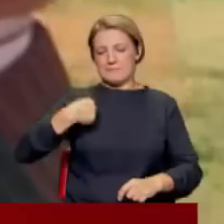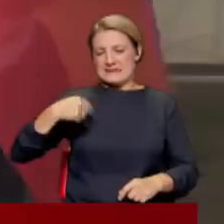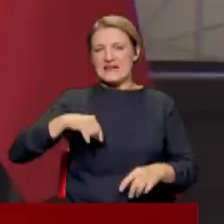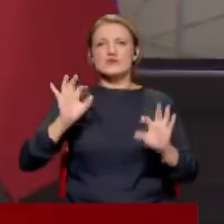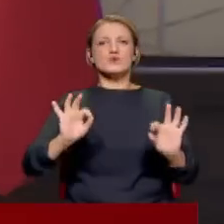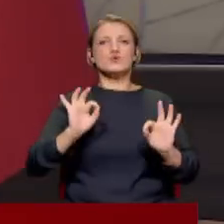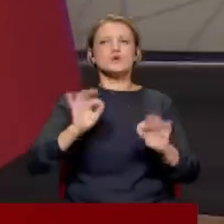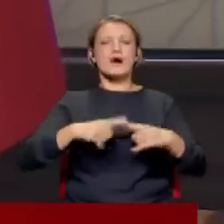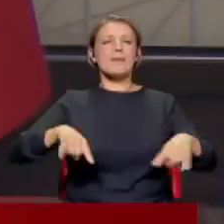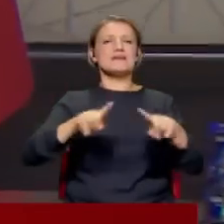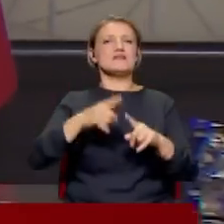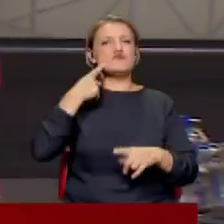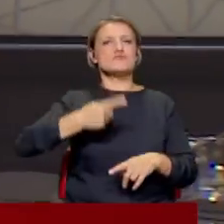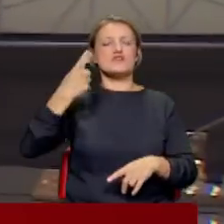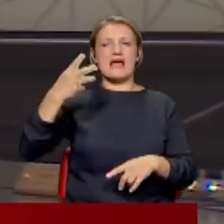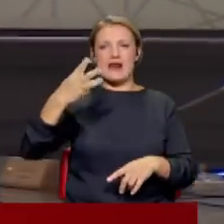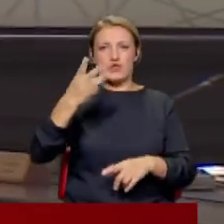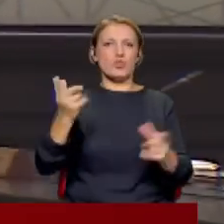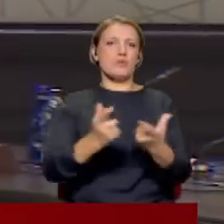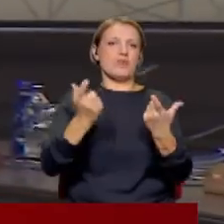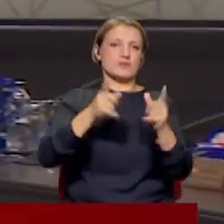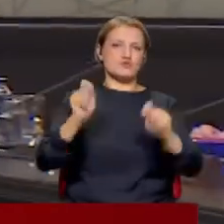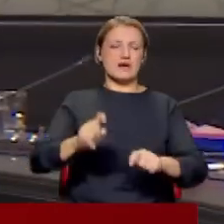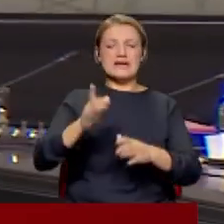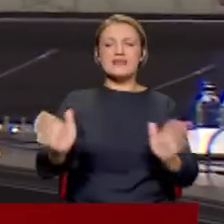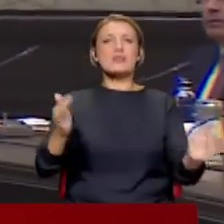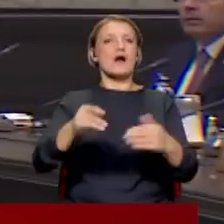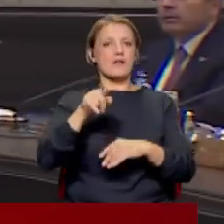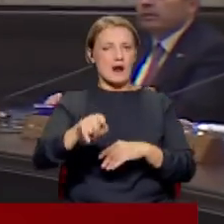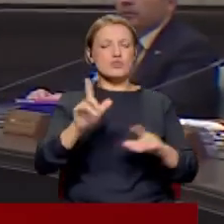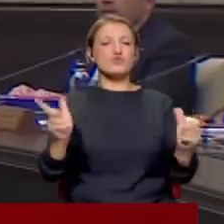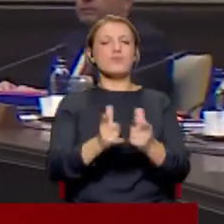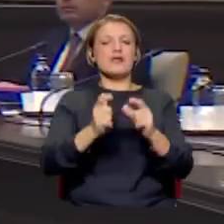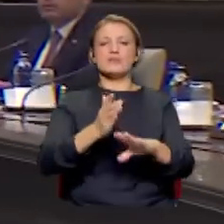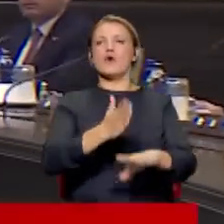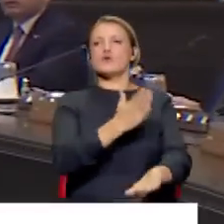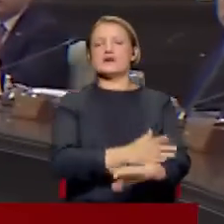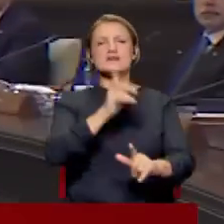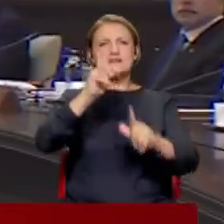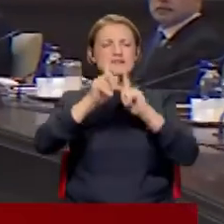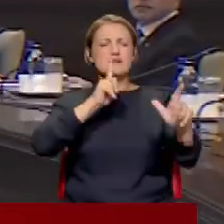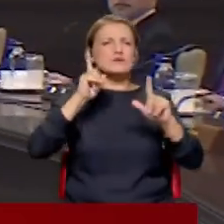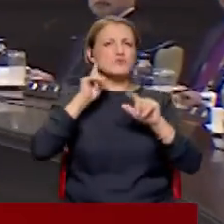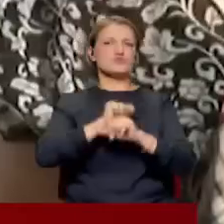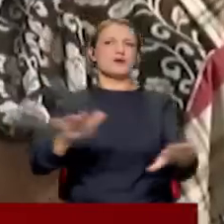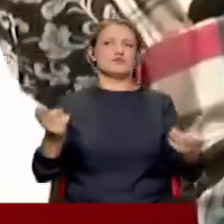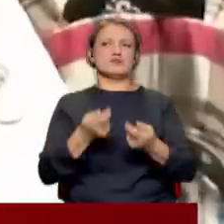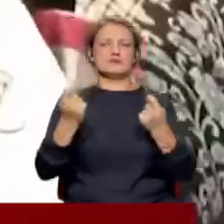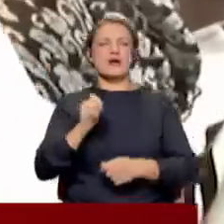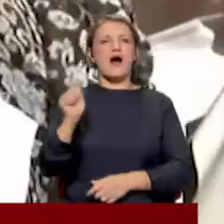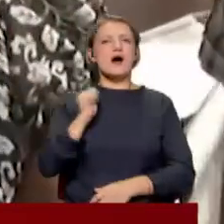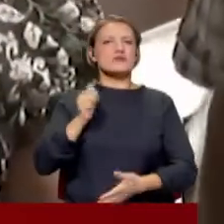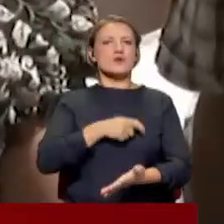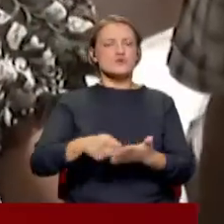pazartesi günü kabine Cumhurbaşkanı Erdoğan başkanlığında toplanacak. Sendikalar da toplantı öncesi seslerini duyurmaya çalıştı.